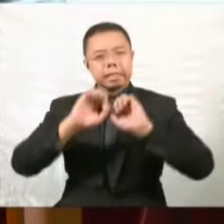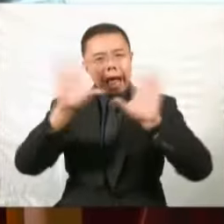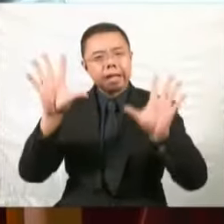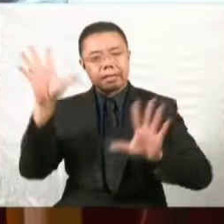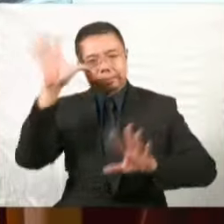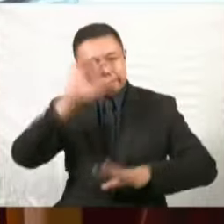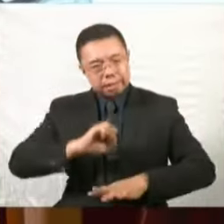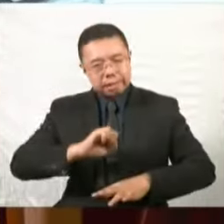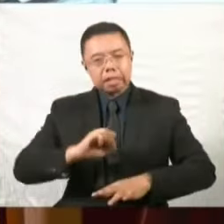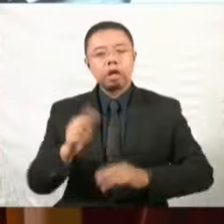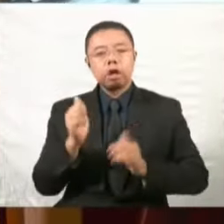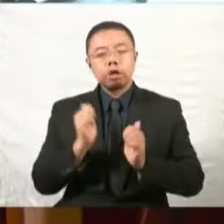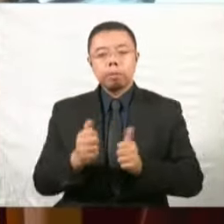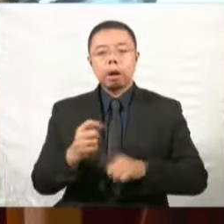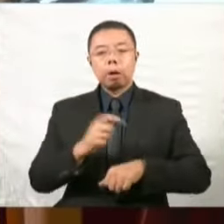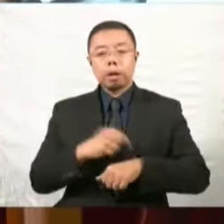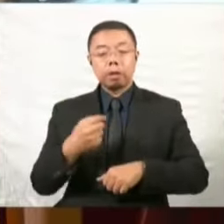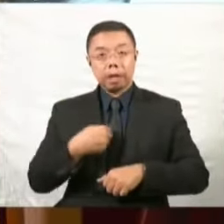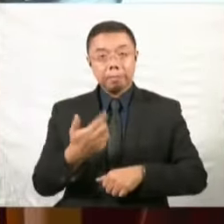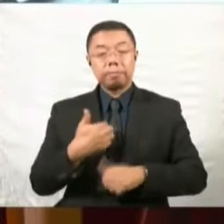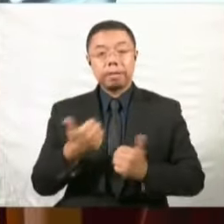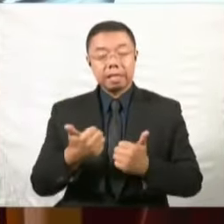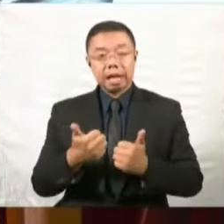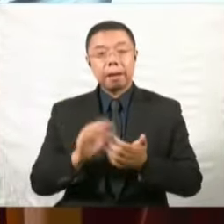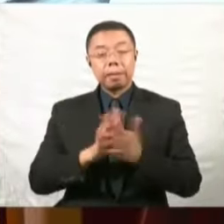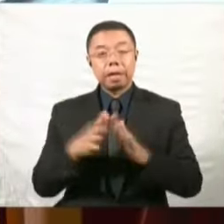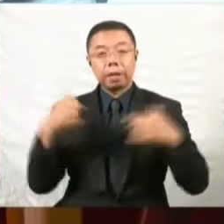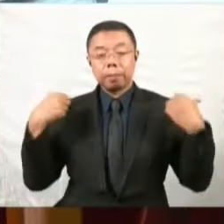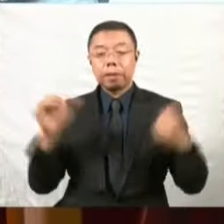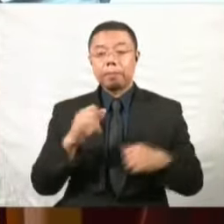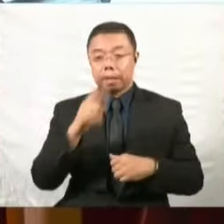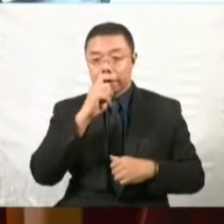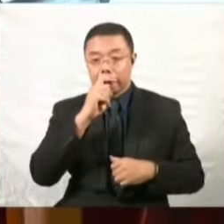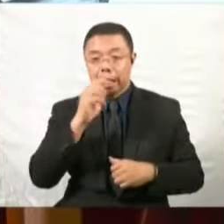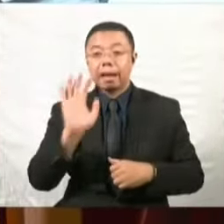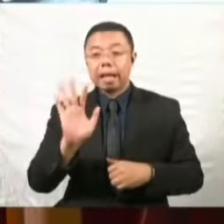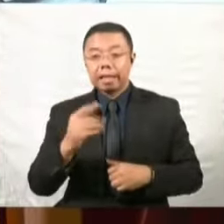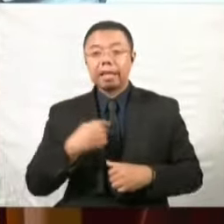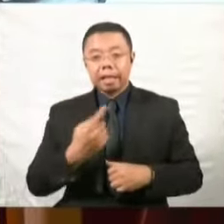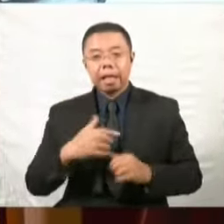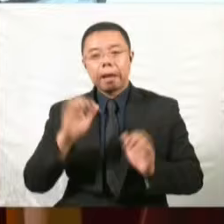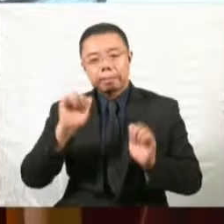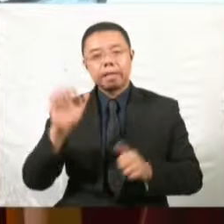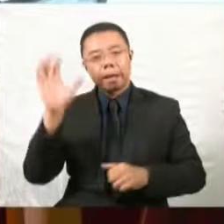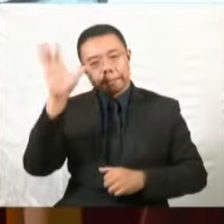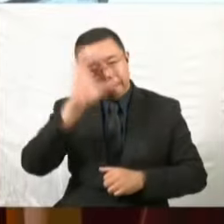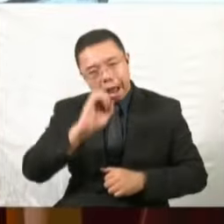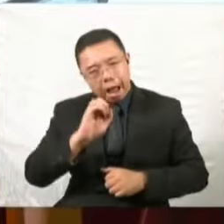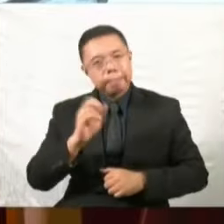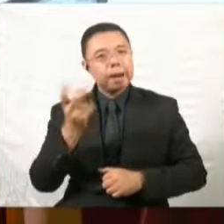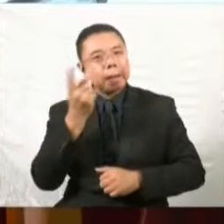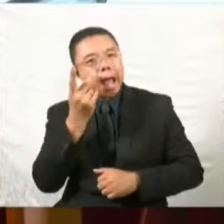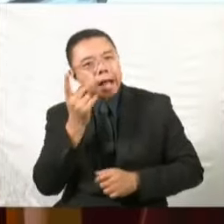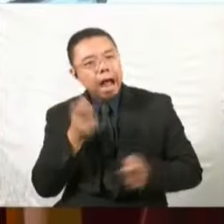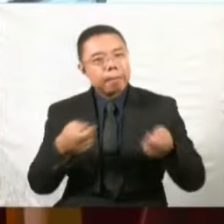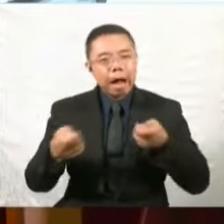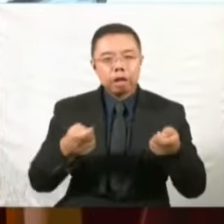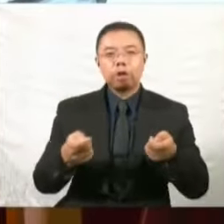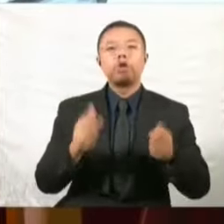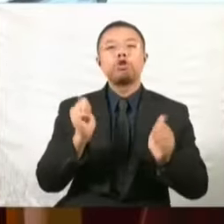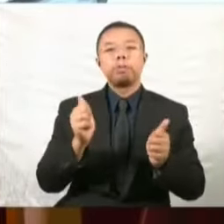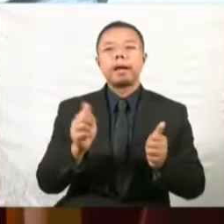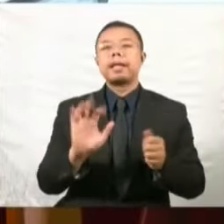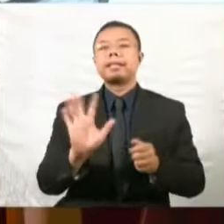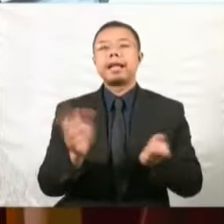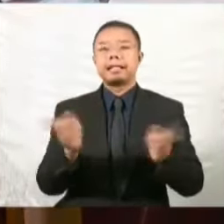memahami sehingga ketika kami bisa menjadi gubernur seperti bapak kami dapat mengtis halut terima